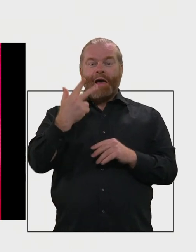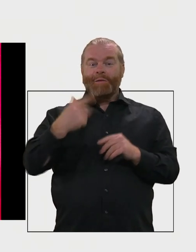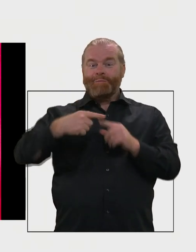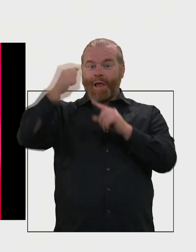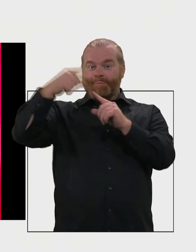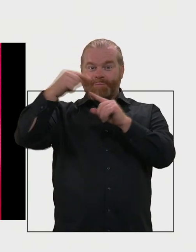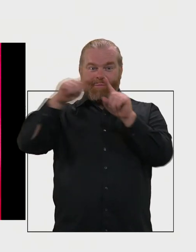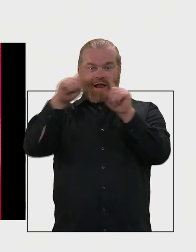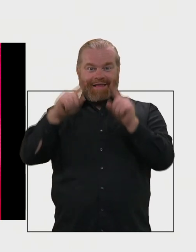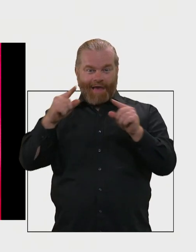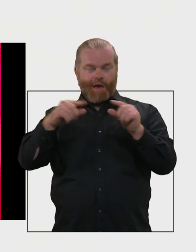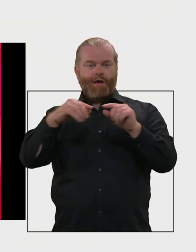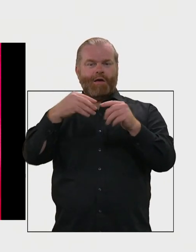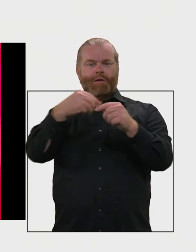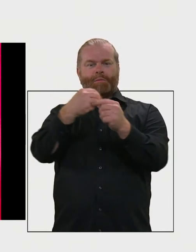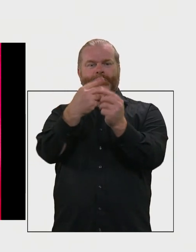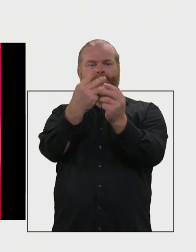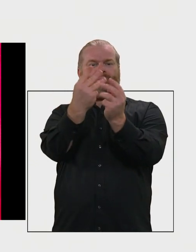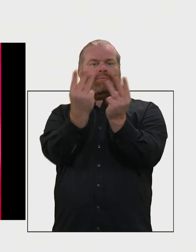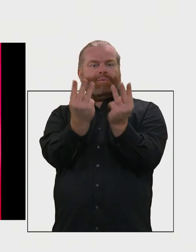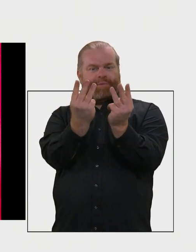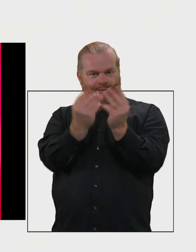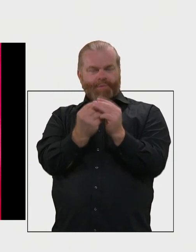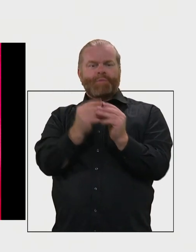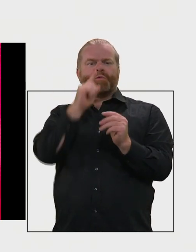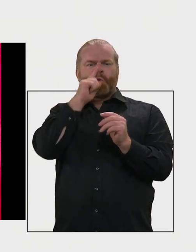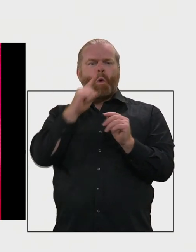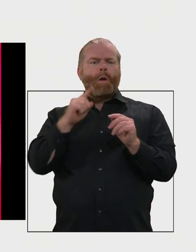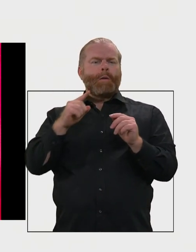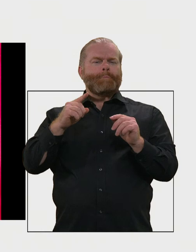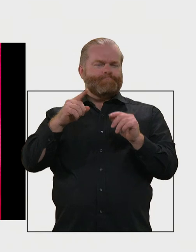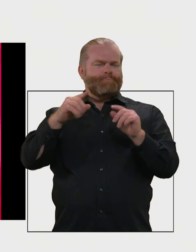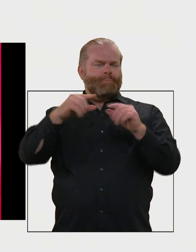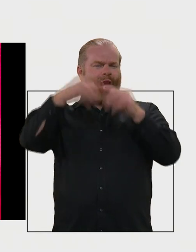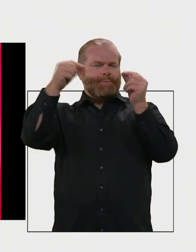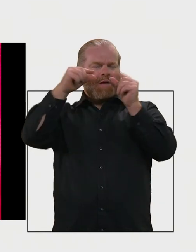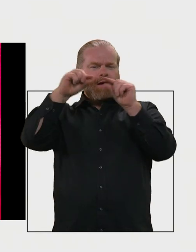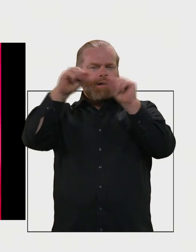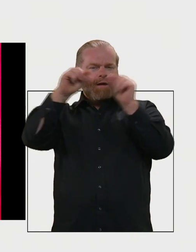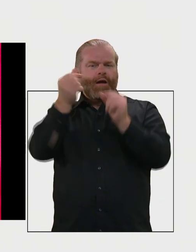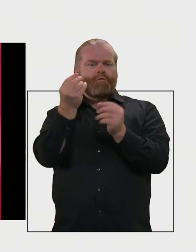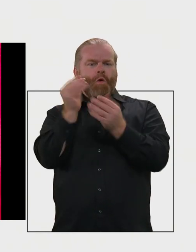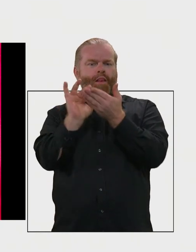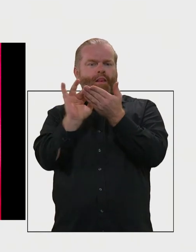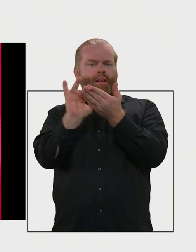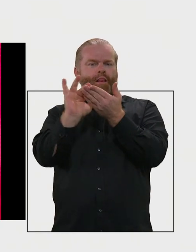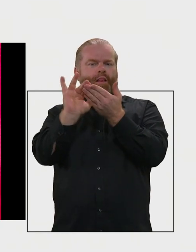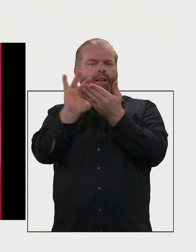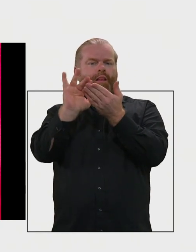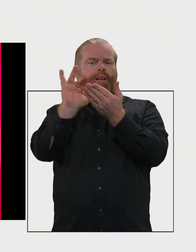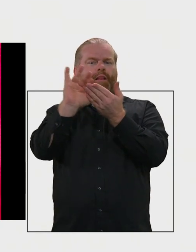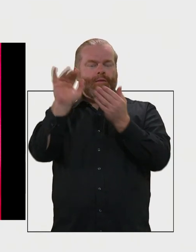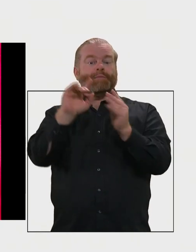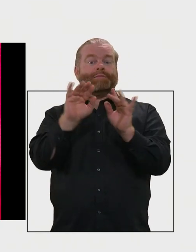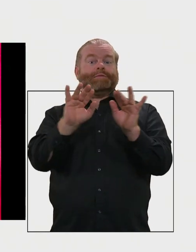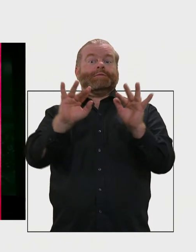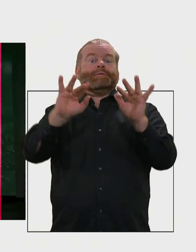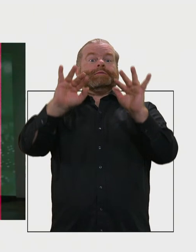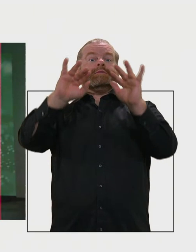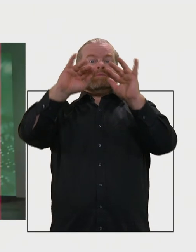Sie schließen oben mit einer tropfenförmigen Spitze und unten mit 2 eingerollten Formen ab.